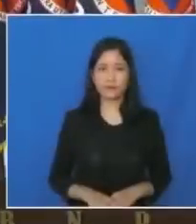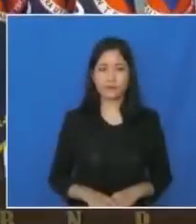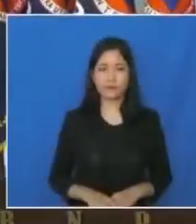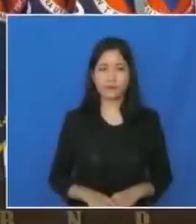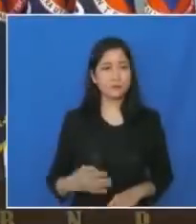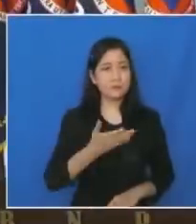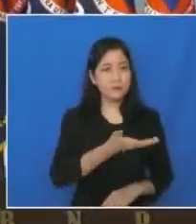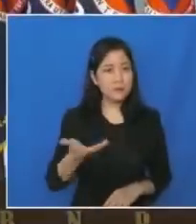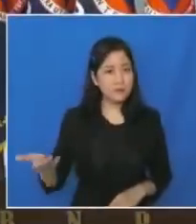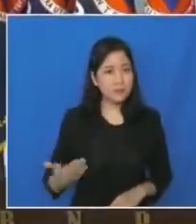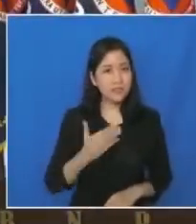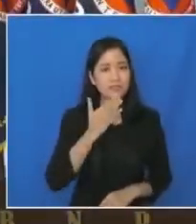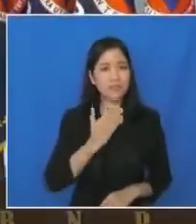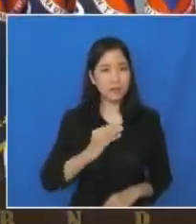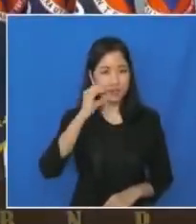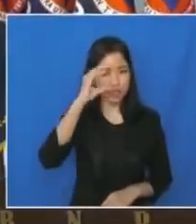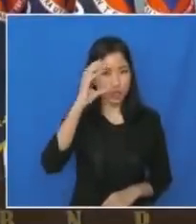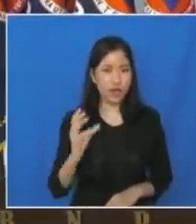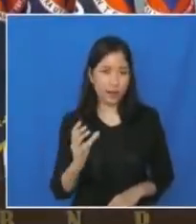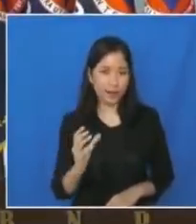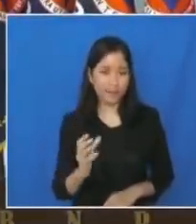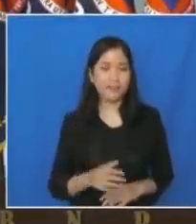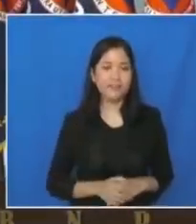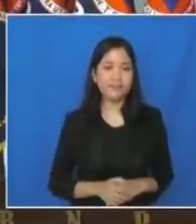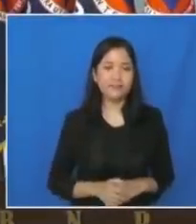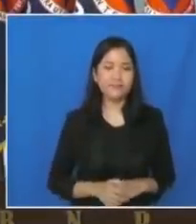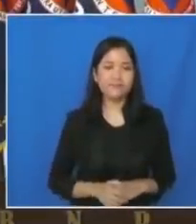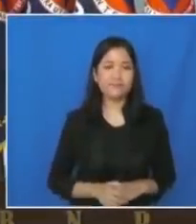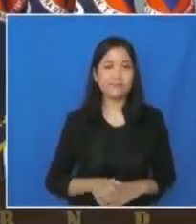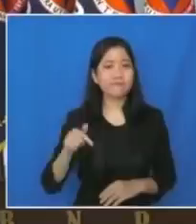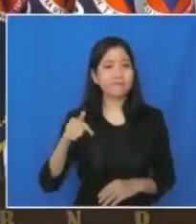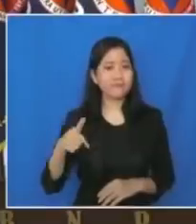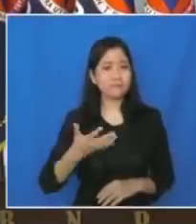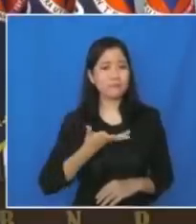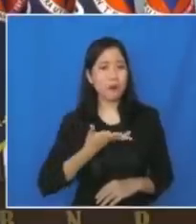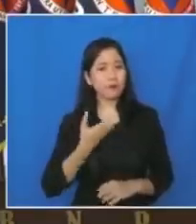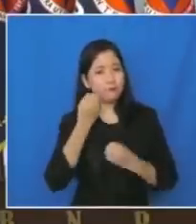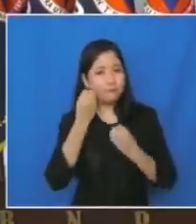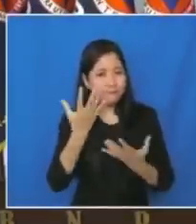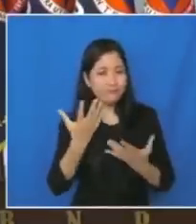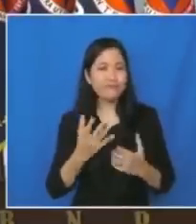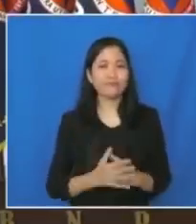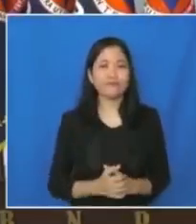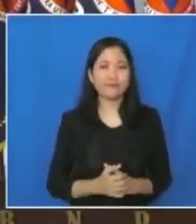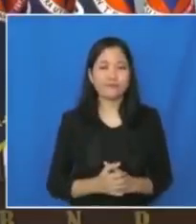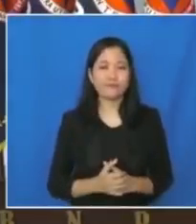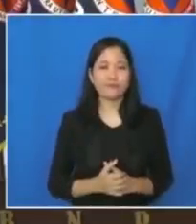Saudara-saudara, selamat sore. Pada kesempatan ini kami akan menginformasikan beberapa